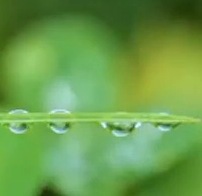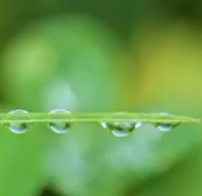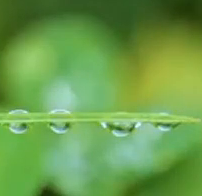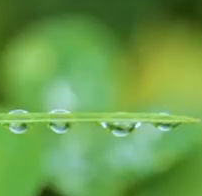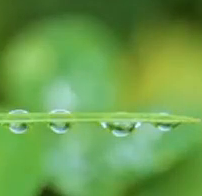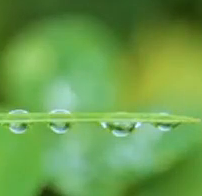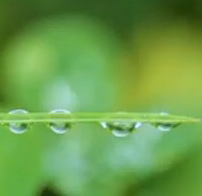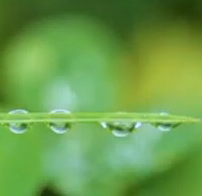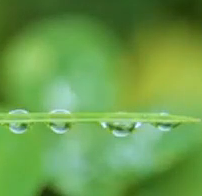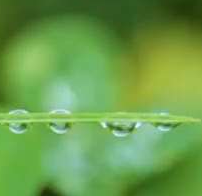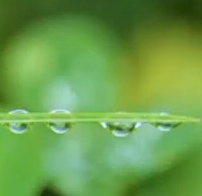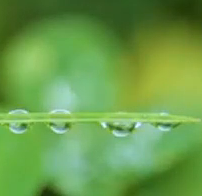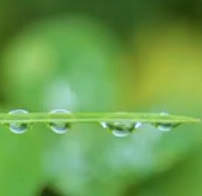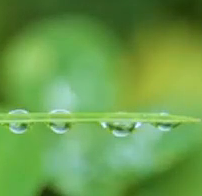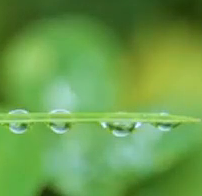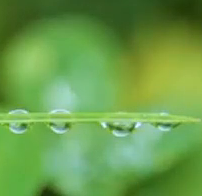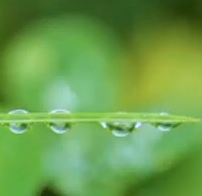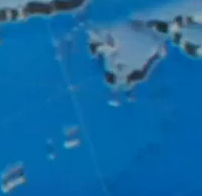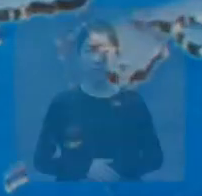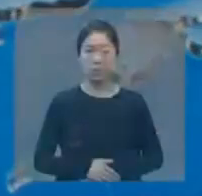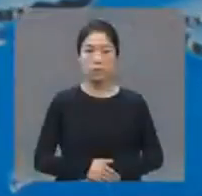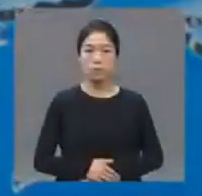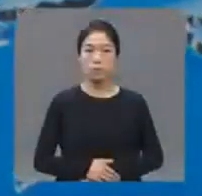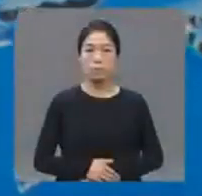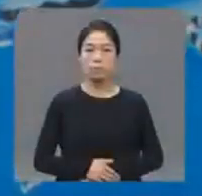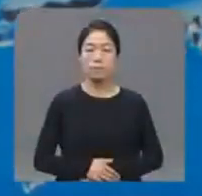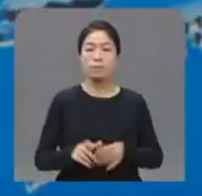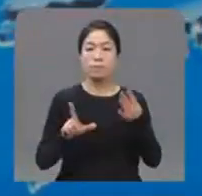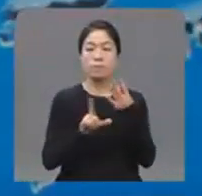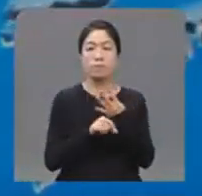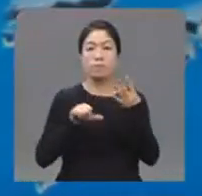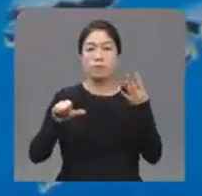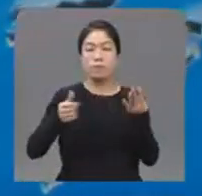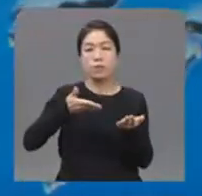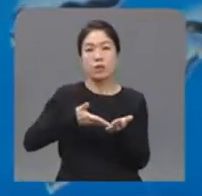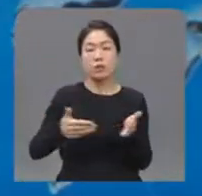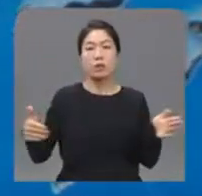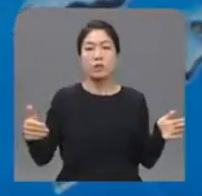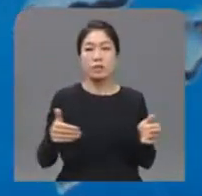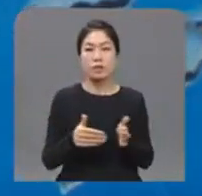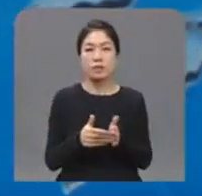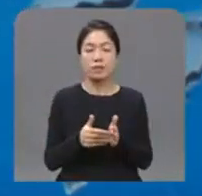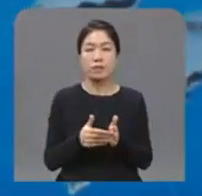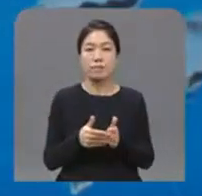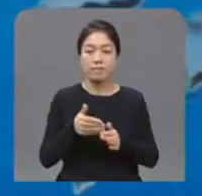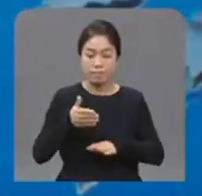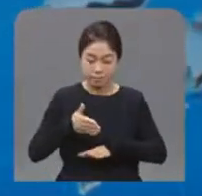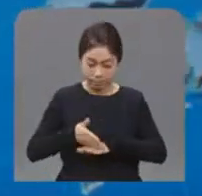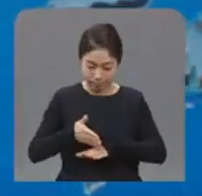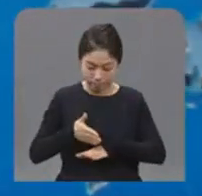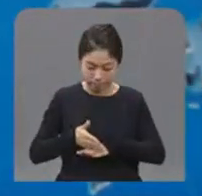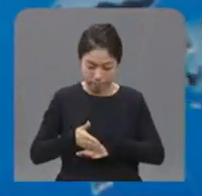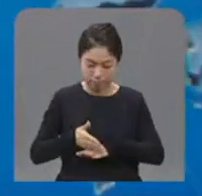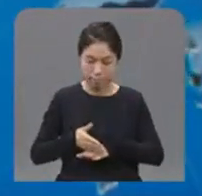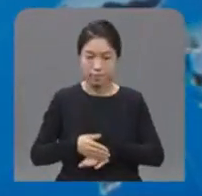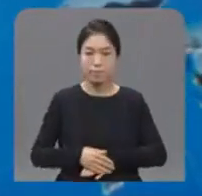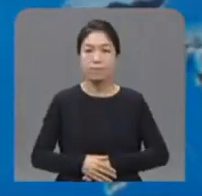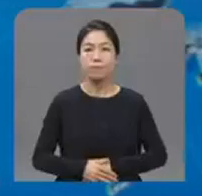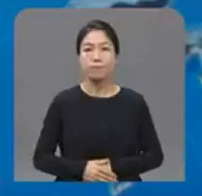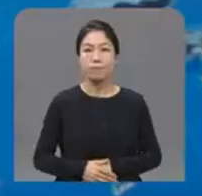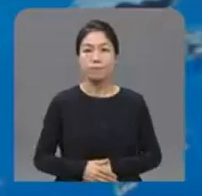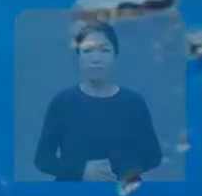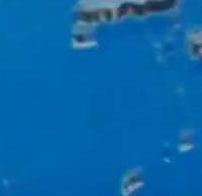쌀쌀하겠습니다. 날씨였습니다. 4월 5일 뉴스광장 마칩니다. 시청해주신 여러분 고맙습니다.